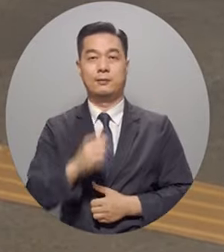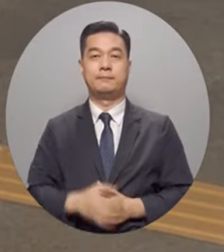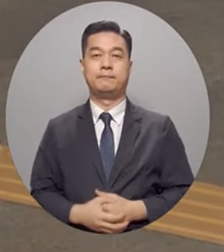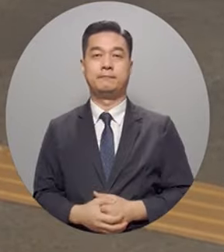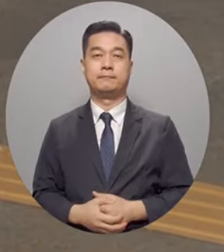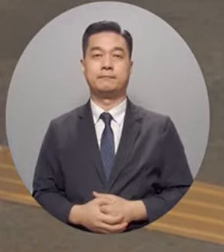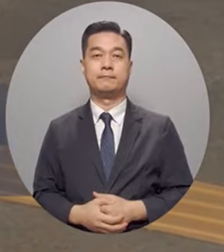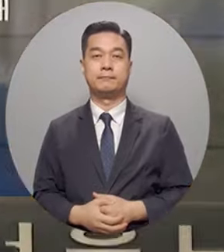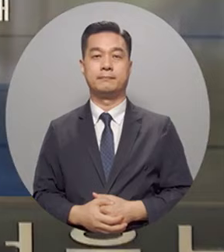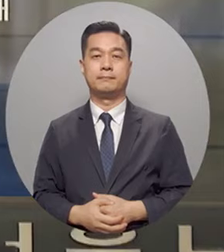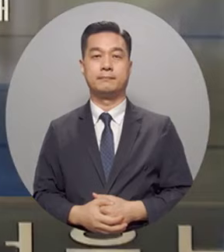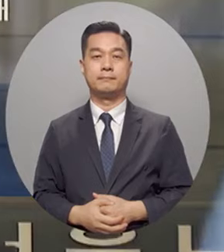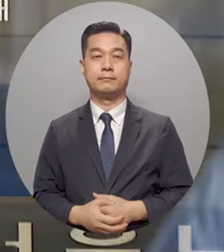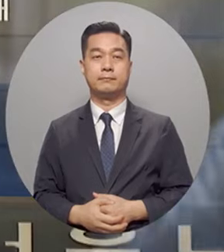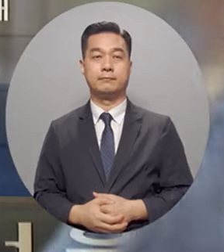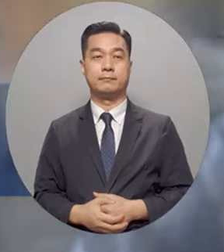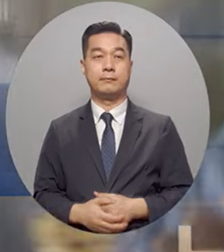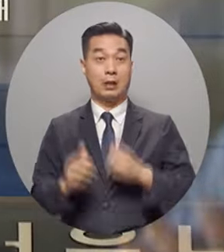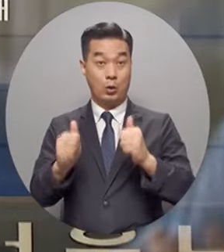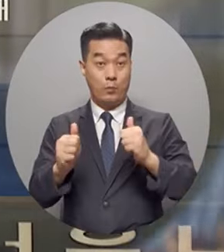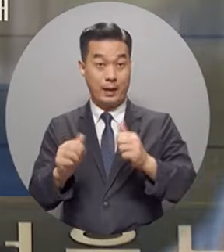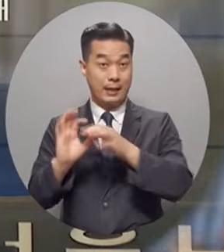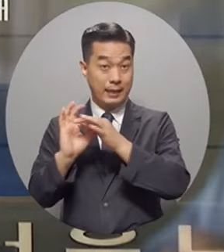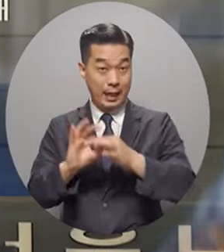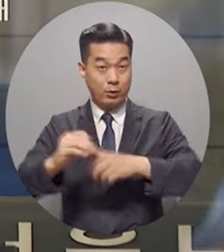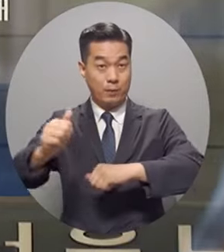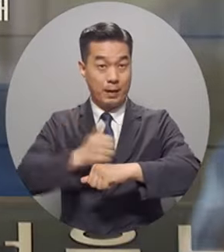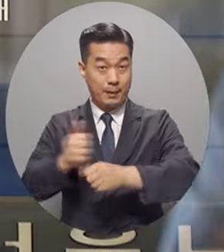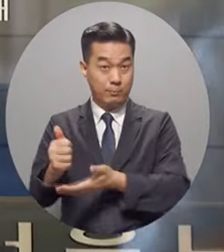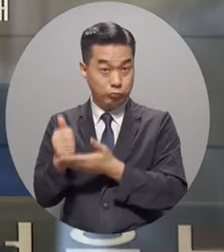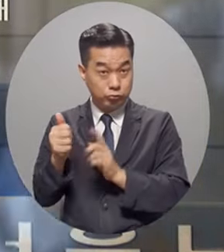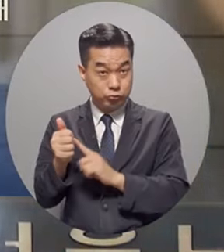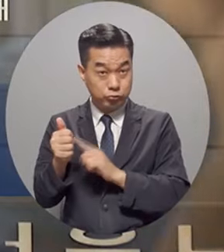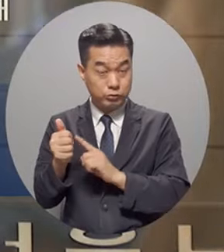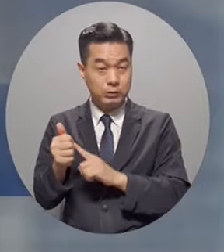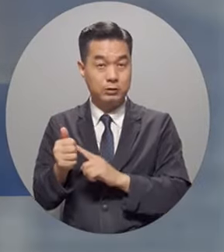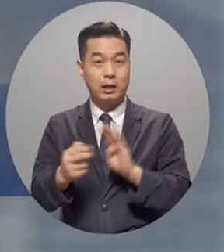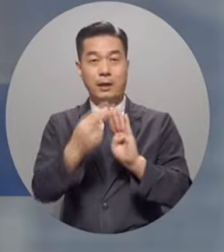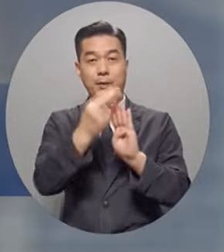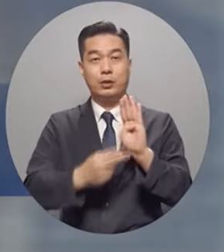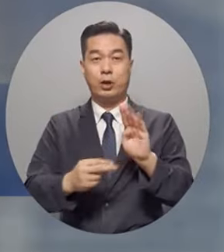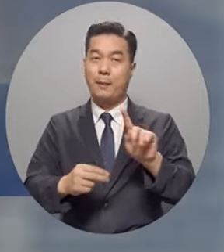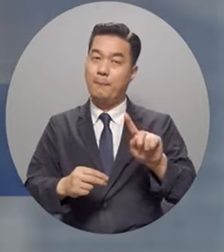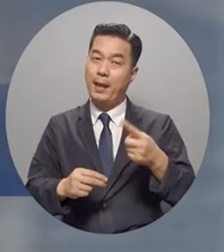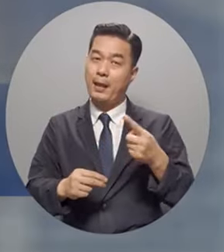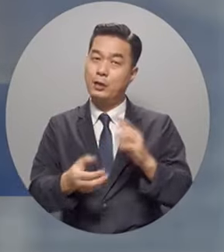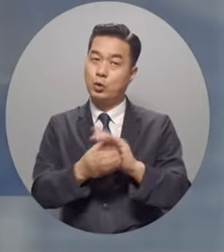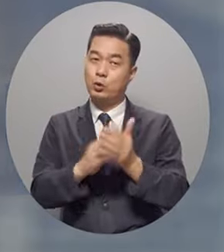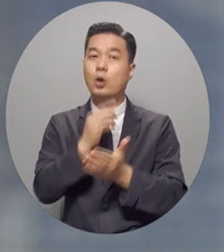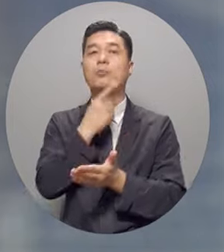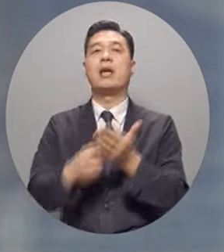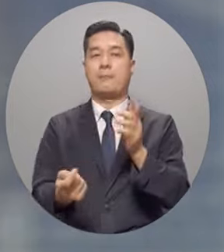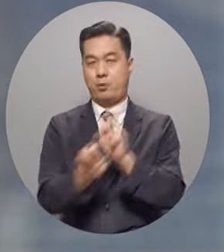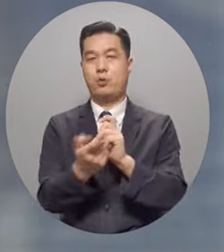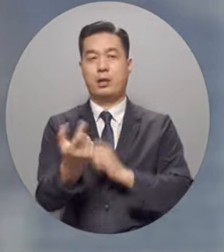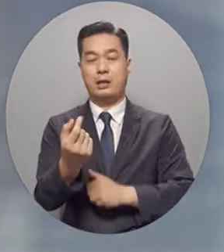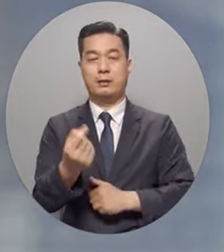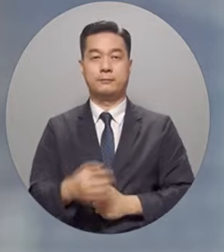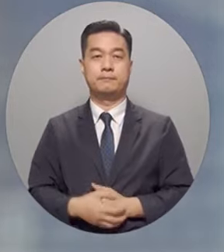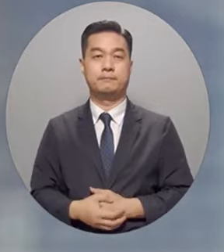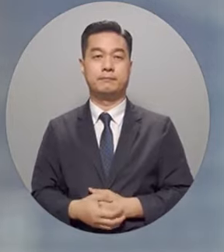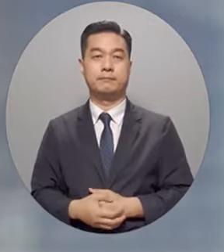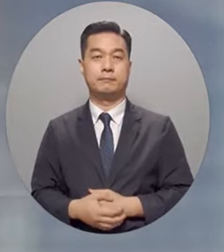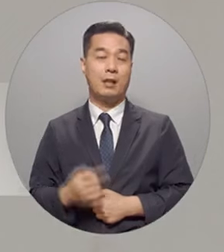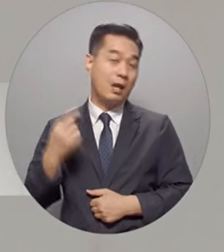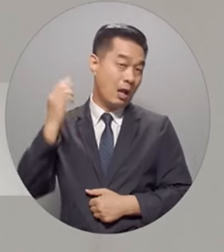알려졌습니다에 계속 나가던 분이었어요 그분도 한 비트코인 100개 정도 피해를 본 분으로 알고 계시 목부위를 찔린